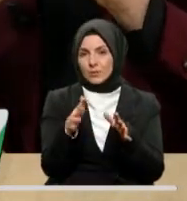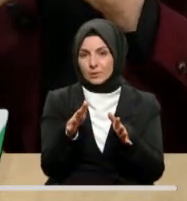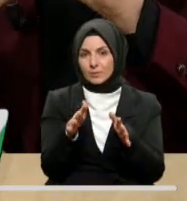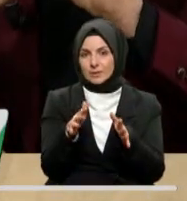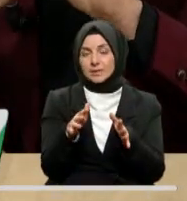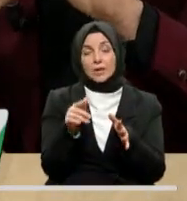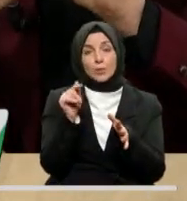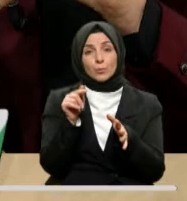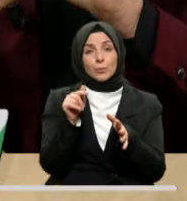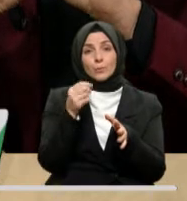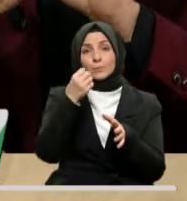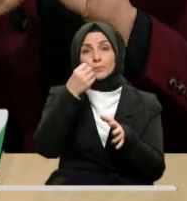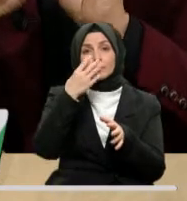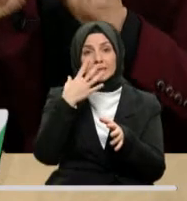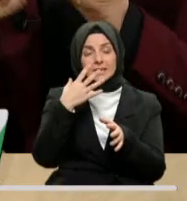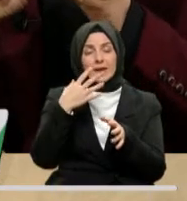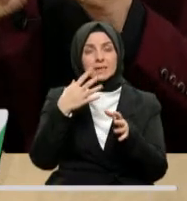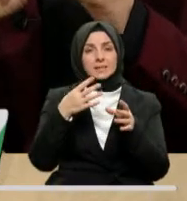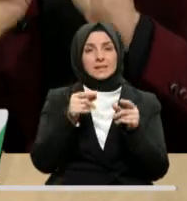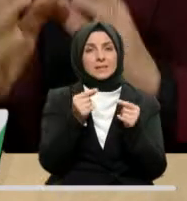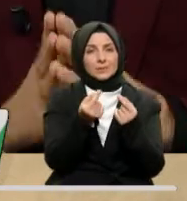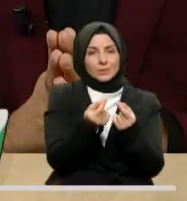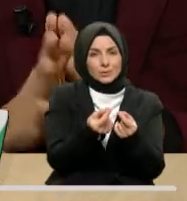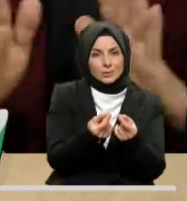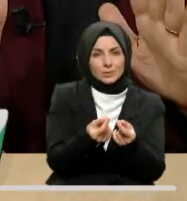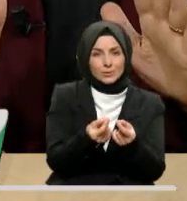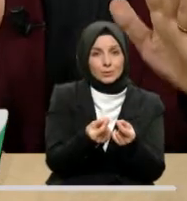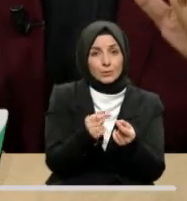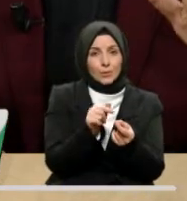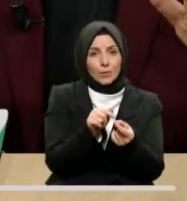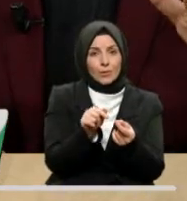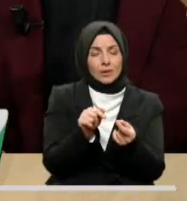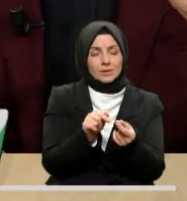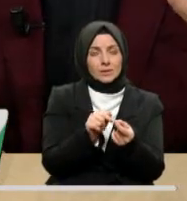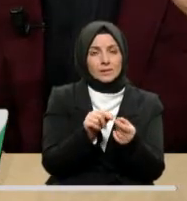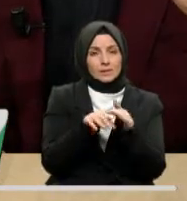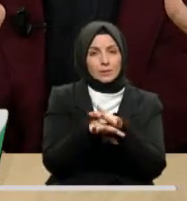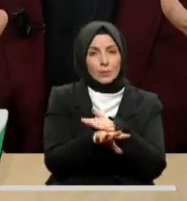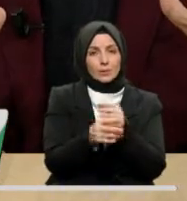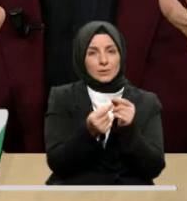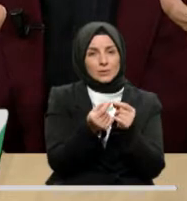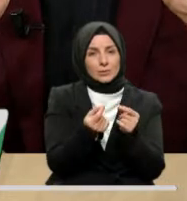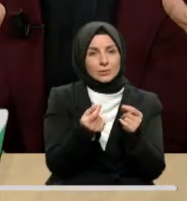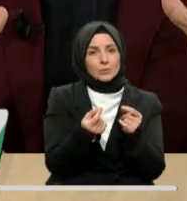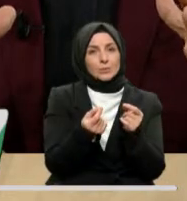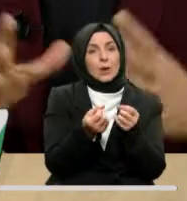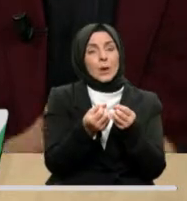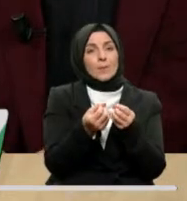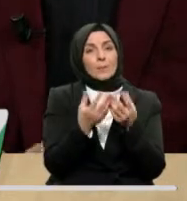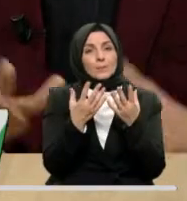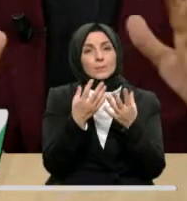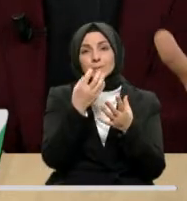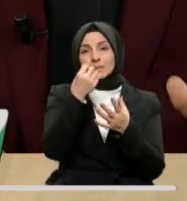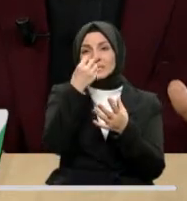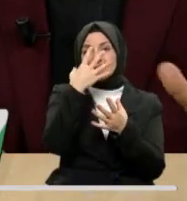bitkilerle tomurcuklar var ya o tomurcukların kabarma ya ve Patlamaya başladı dönemi en uygun dönem dolayısı Bu da genellikle bahar aylarında biliyorsunuz Nisan